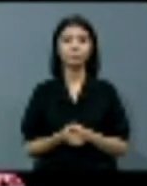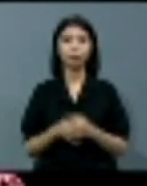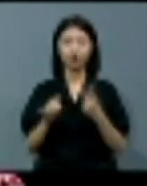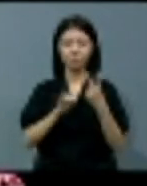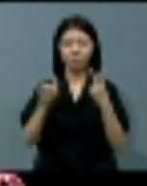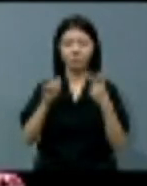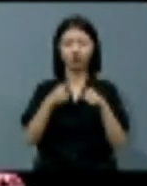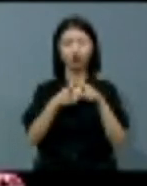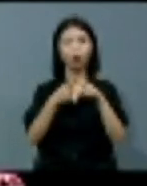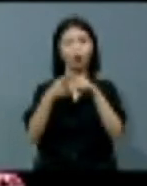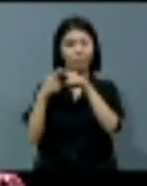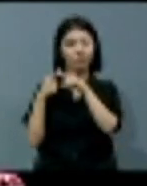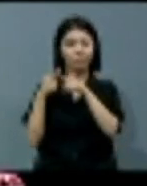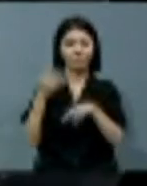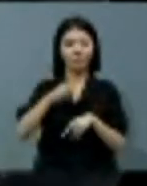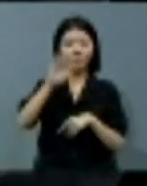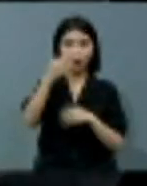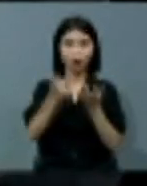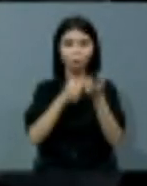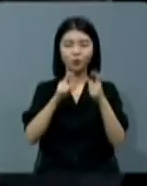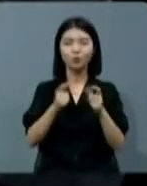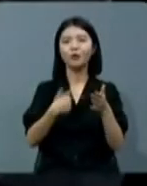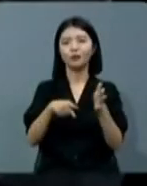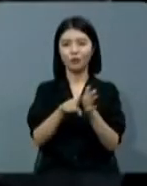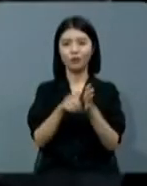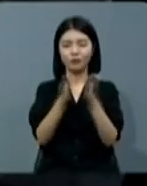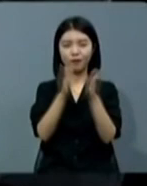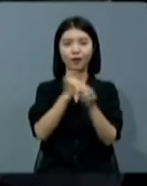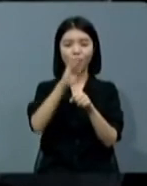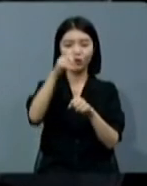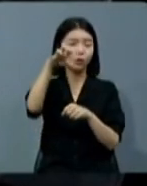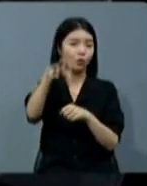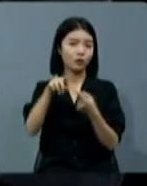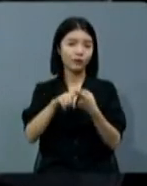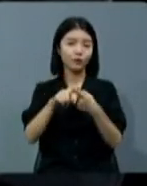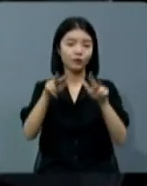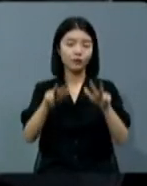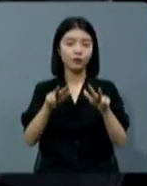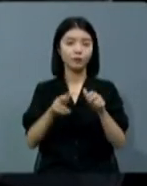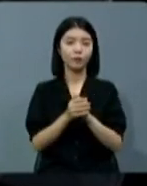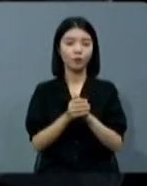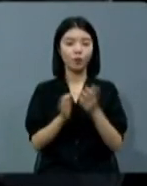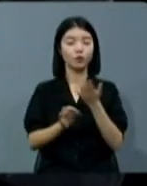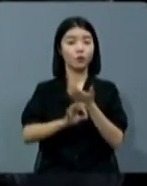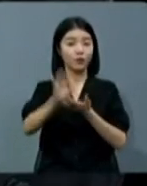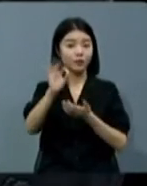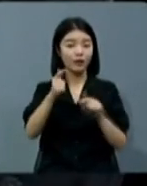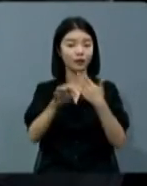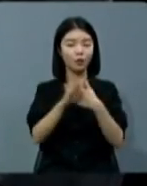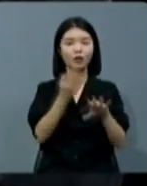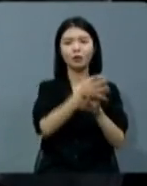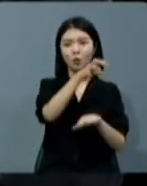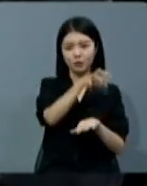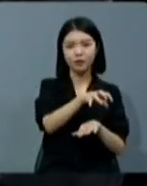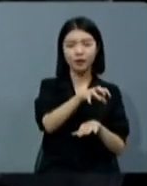제2공항은 무조건 가야 되고 제주도를 위해서. 그 장소에 대해서는 지금 뭐 성산이냐 아니면 다른